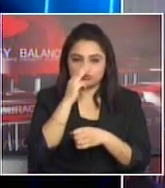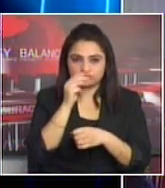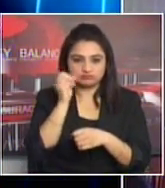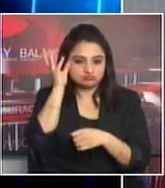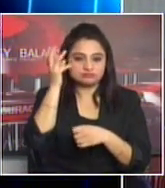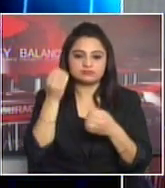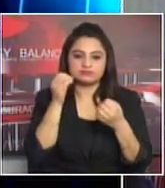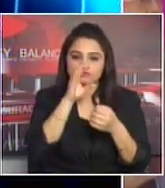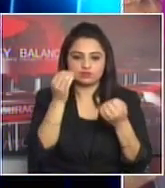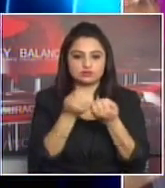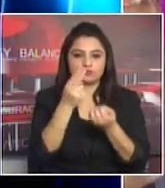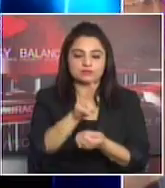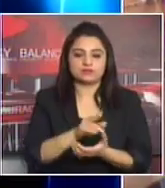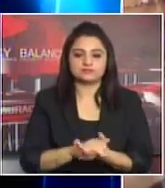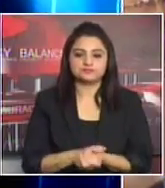आक्रोश व्यक्त गर्नुभयो।